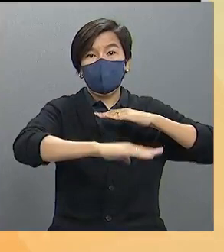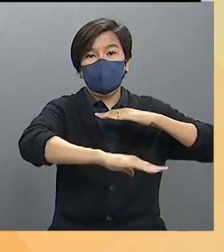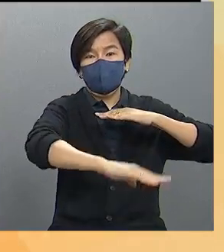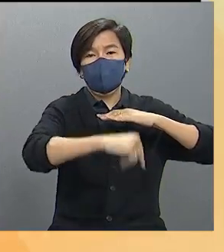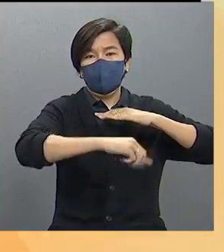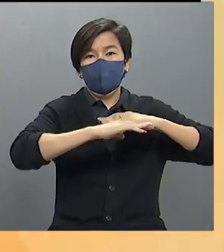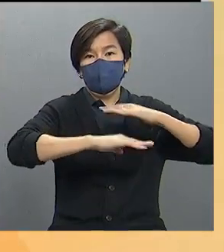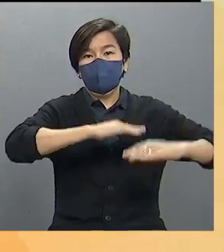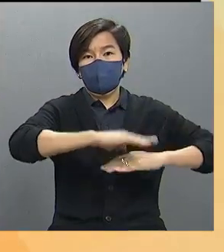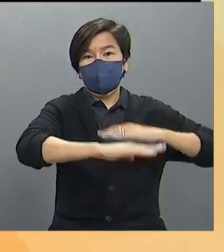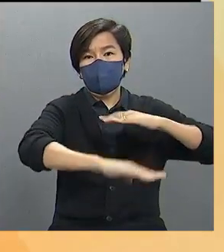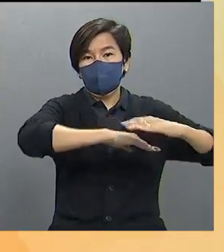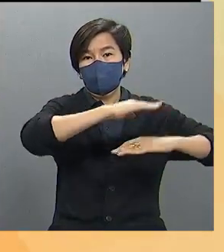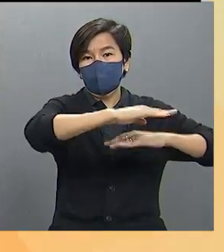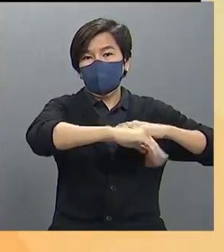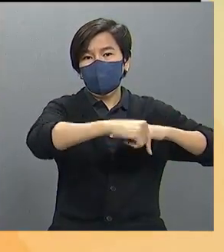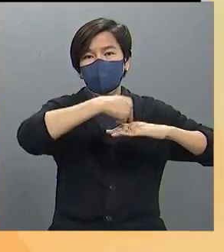หน่งเวลาได้อย่างตาม 1 ชั่โมง